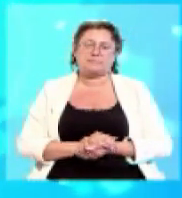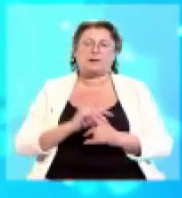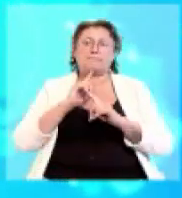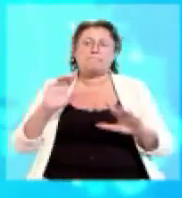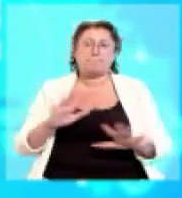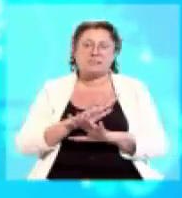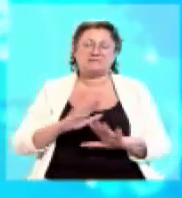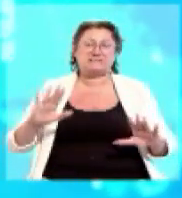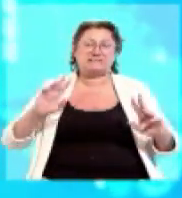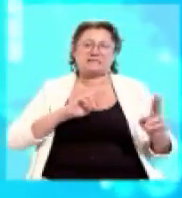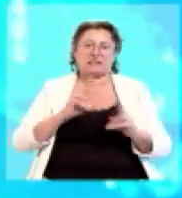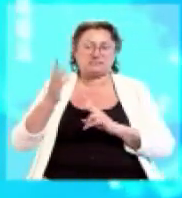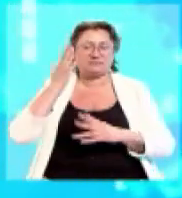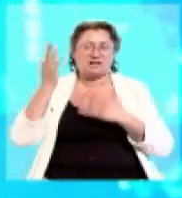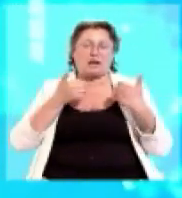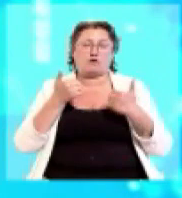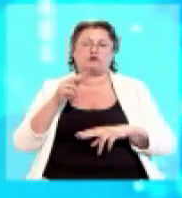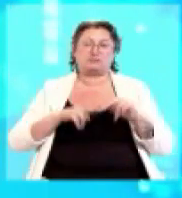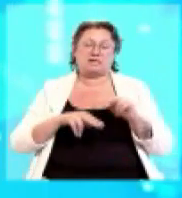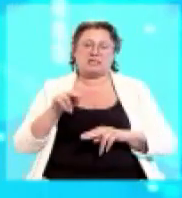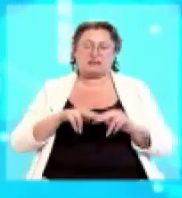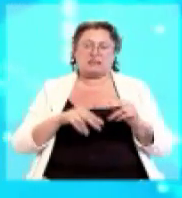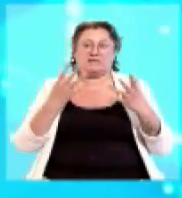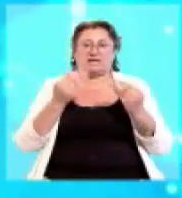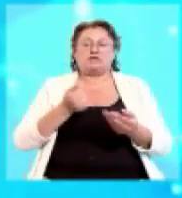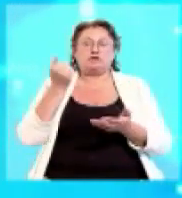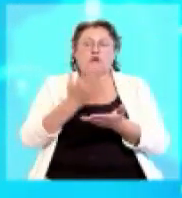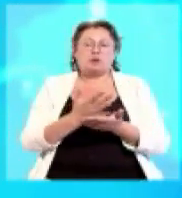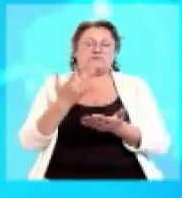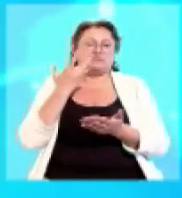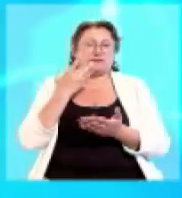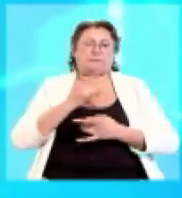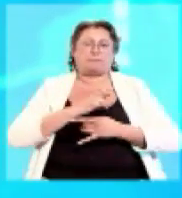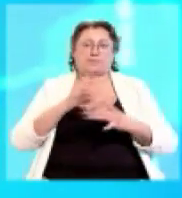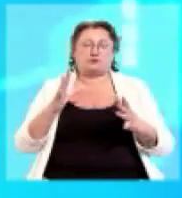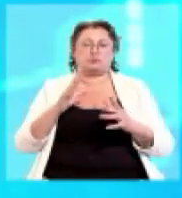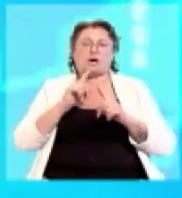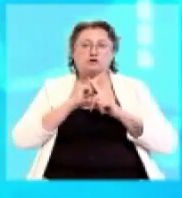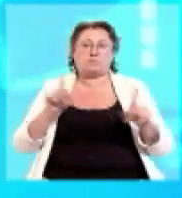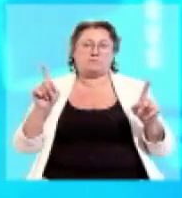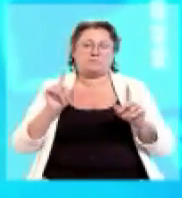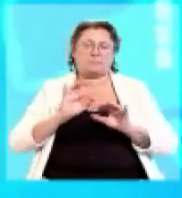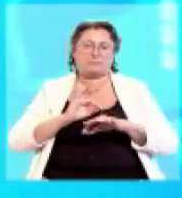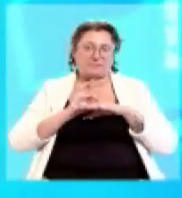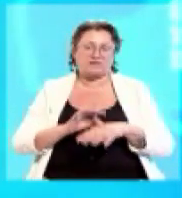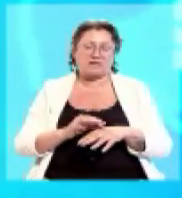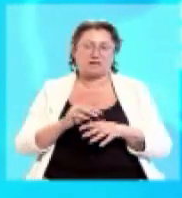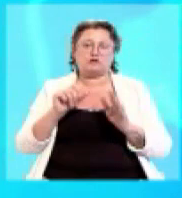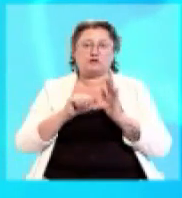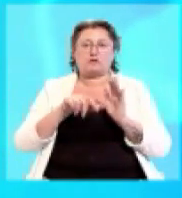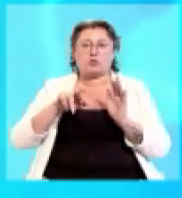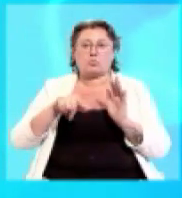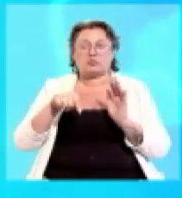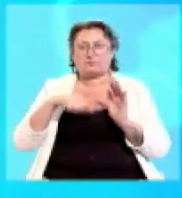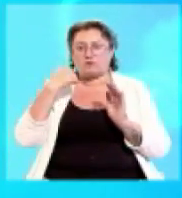Песни, танцы, веселье, хорошее настроение. День столицы всегда празднуется с особым размахом. 6 июля